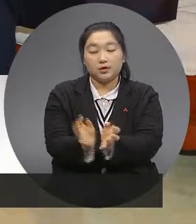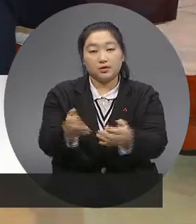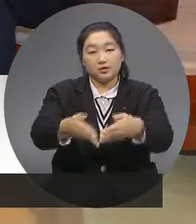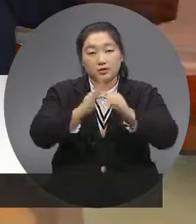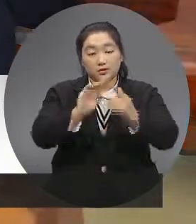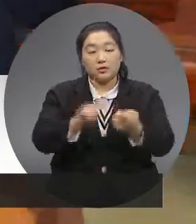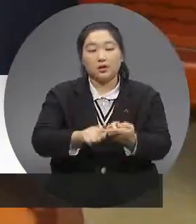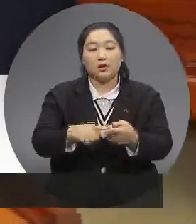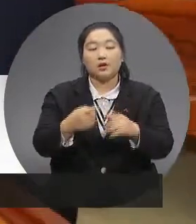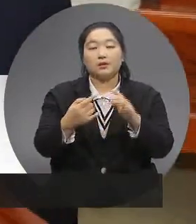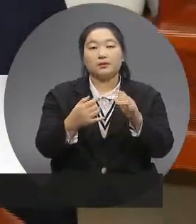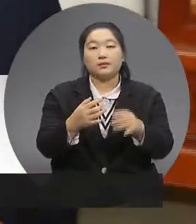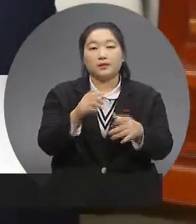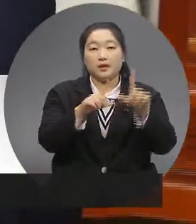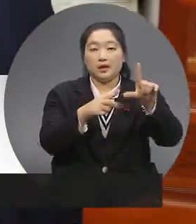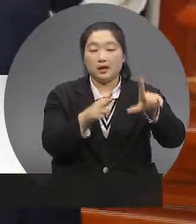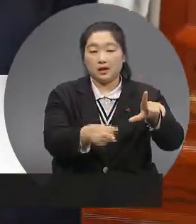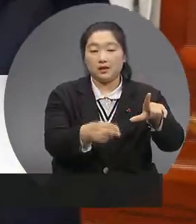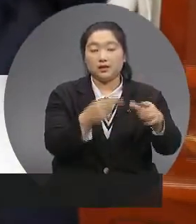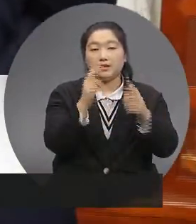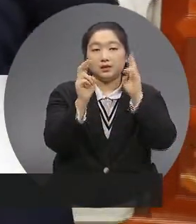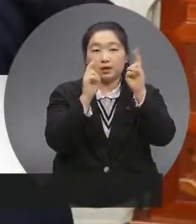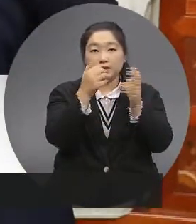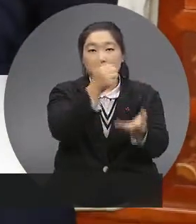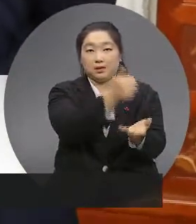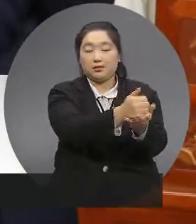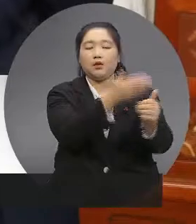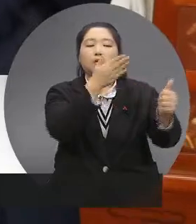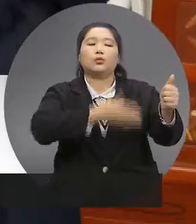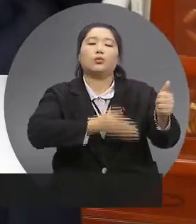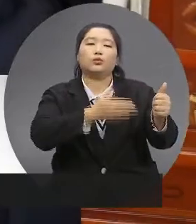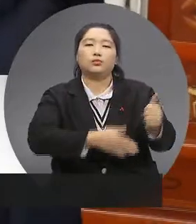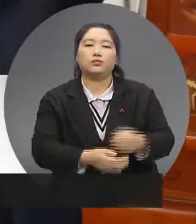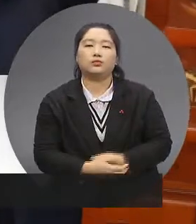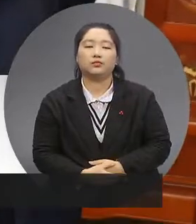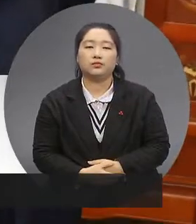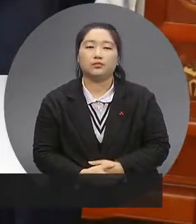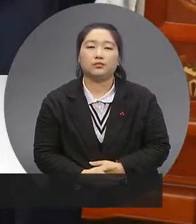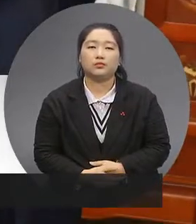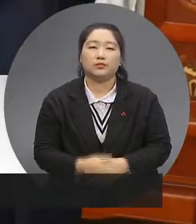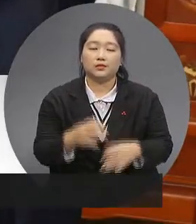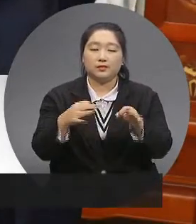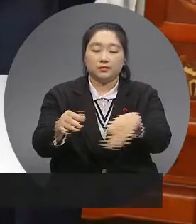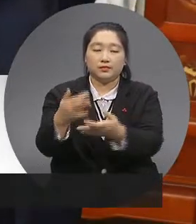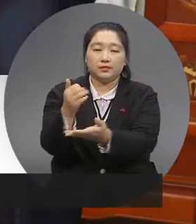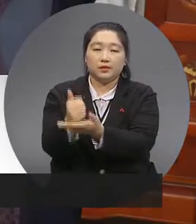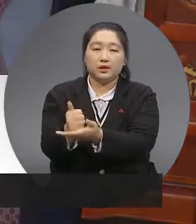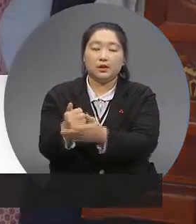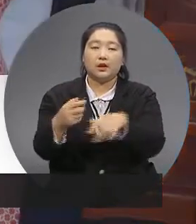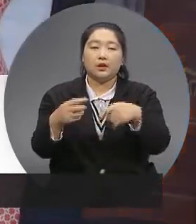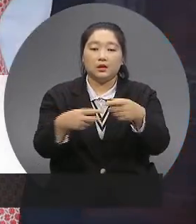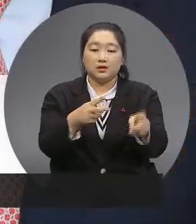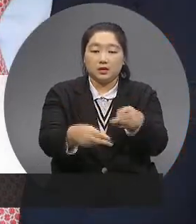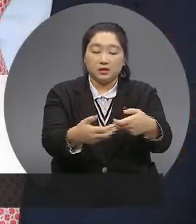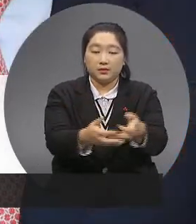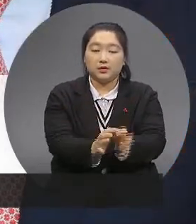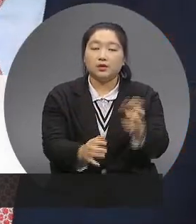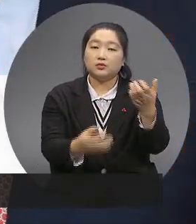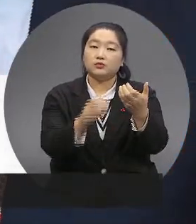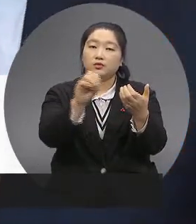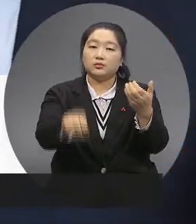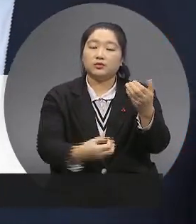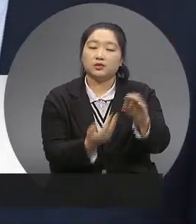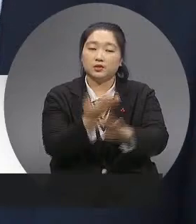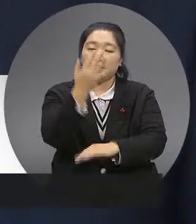관련해 이한준 LH 사장에게 도움을 요청했습니다. 김용환 지사는 산단 면적의 90%